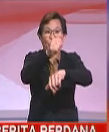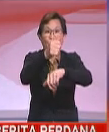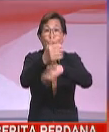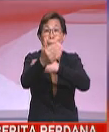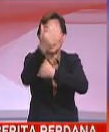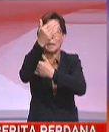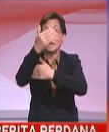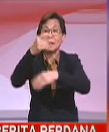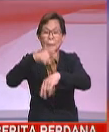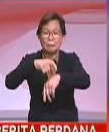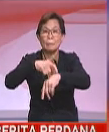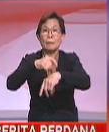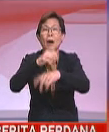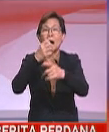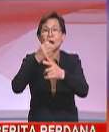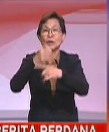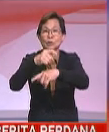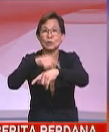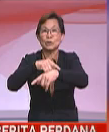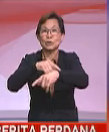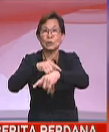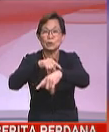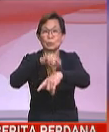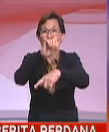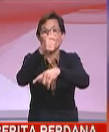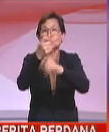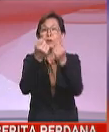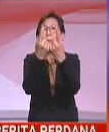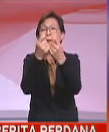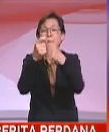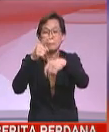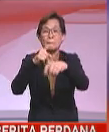tempatan atau 11 pagi waktu Achilles dog